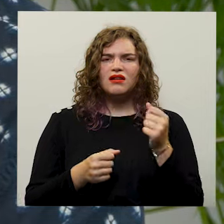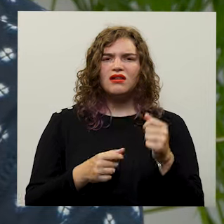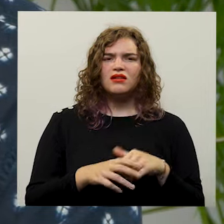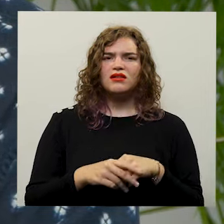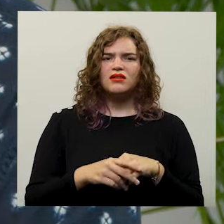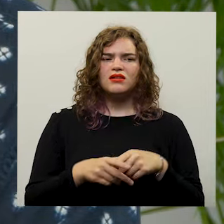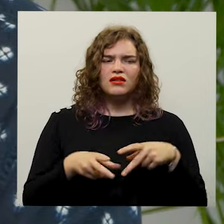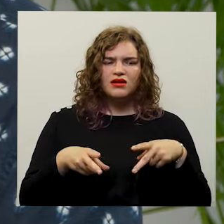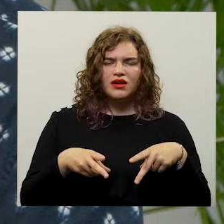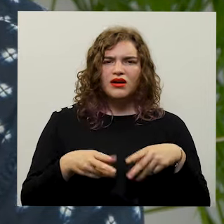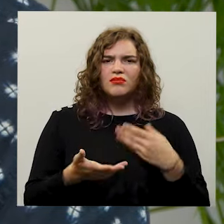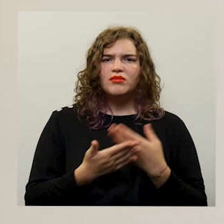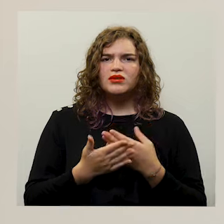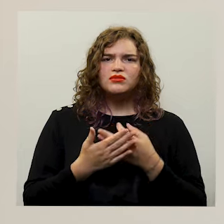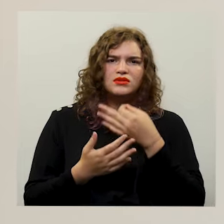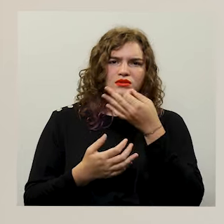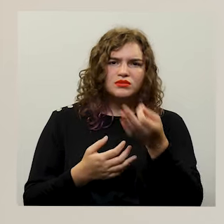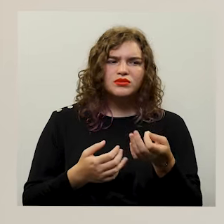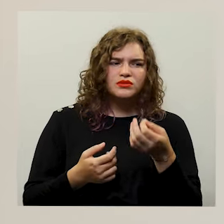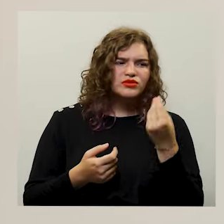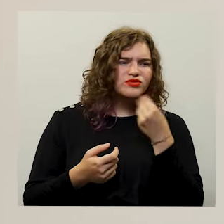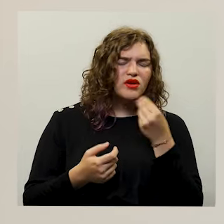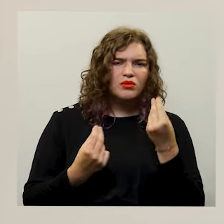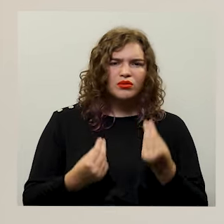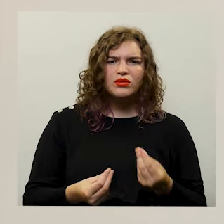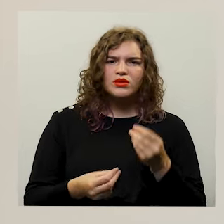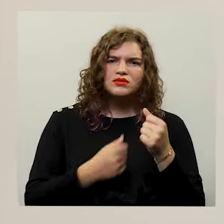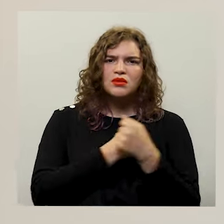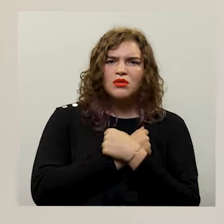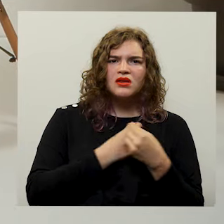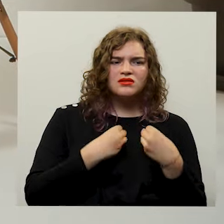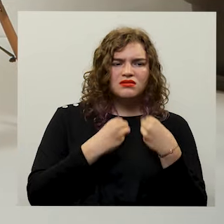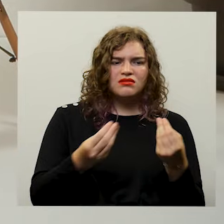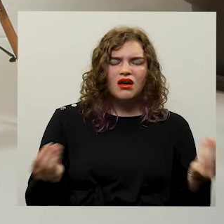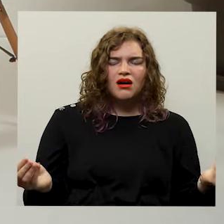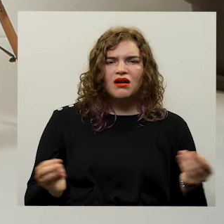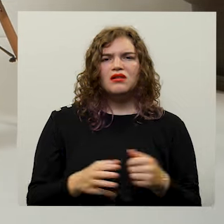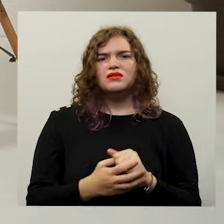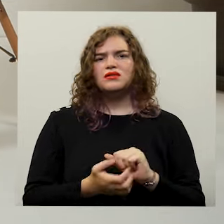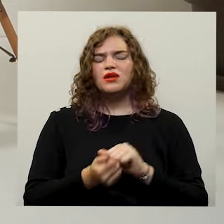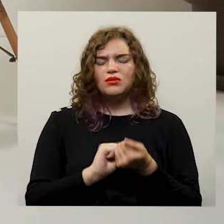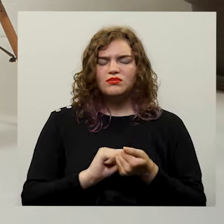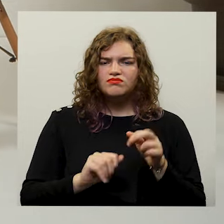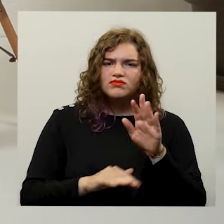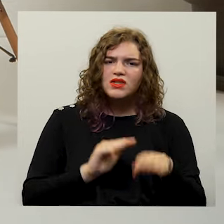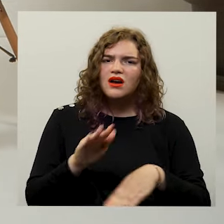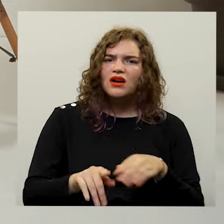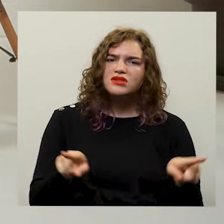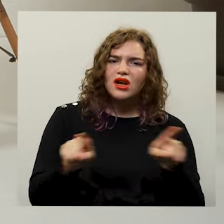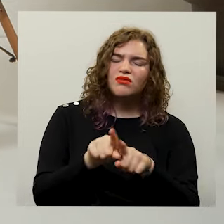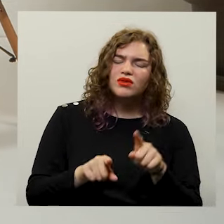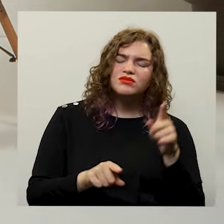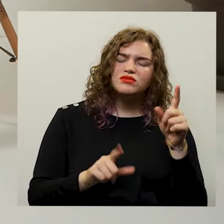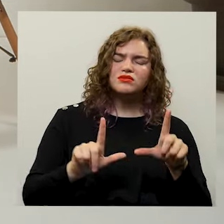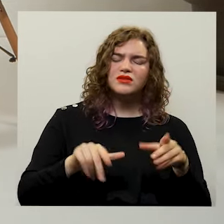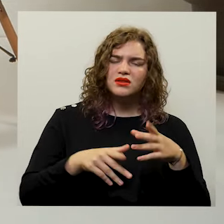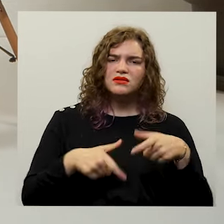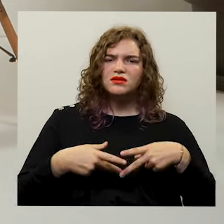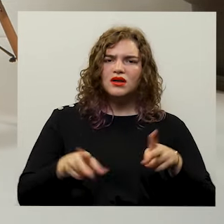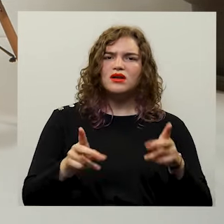De calea să împărtășească o vorbă bună, să iubească, să calce pe calea